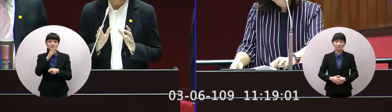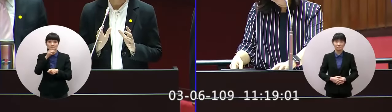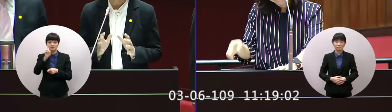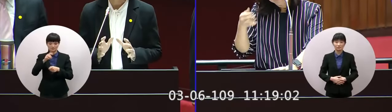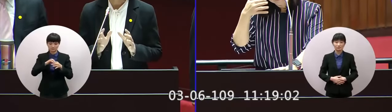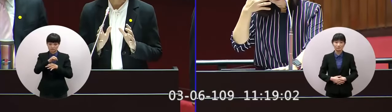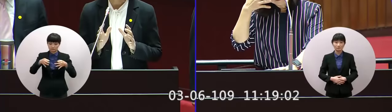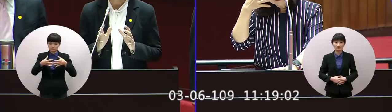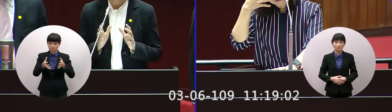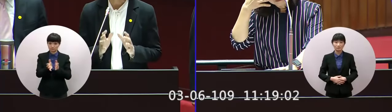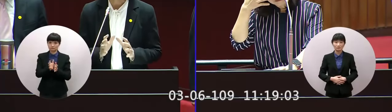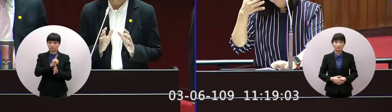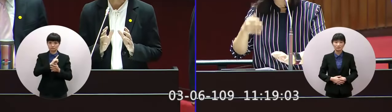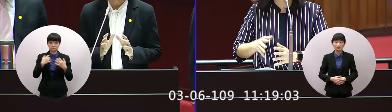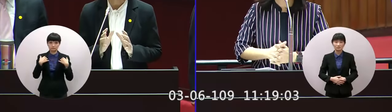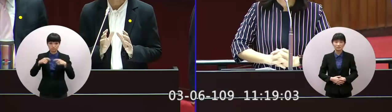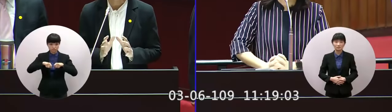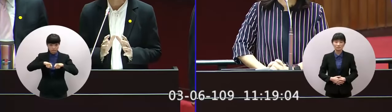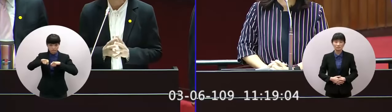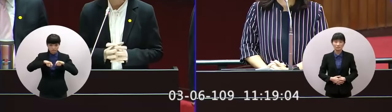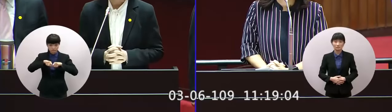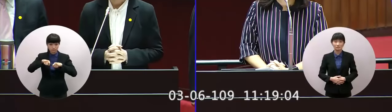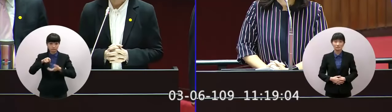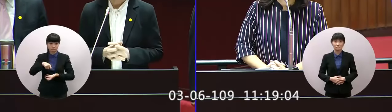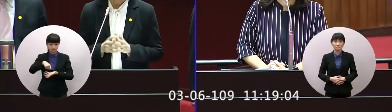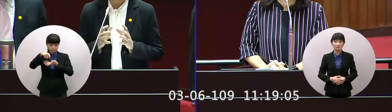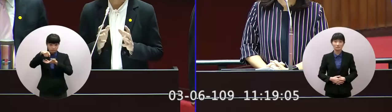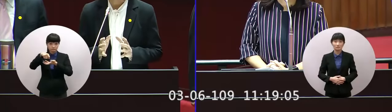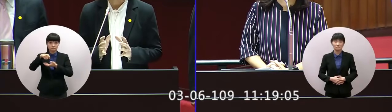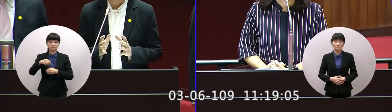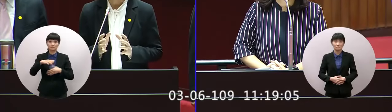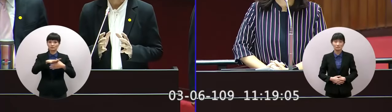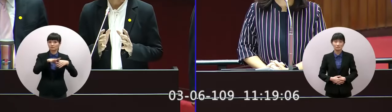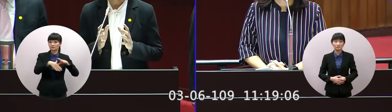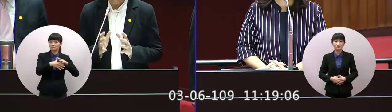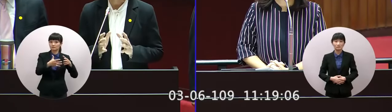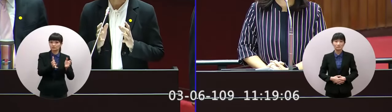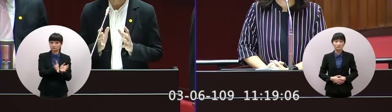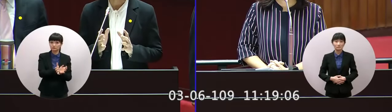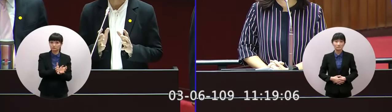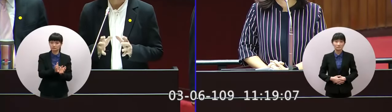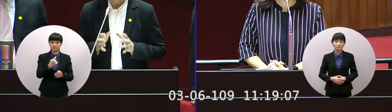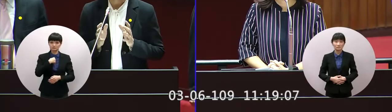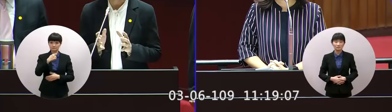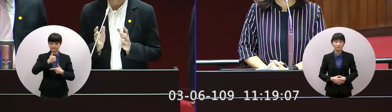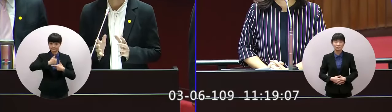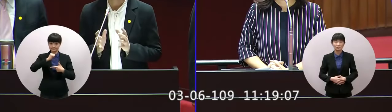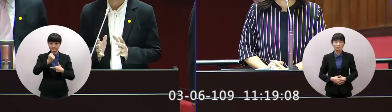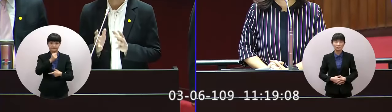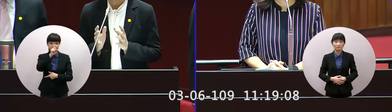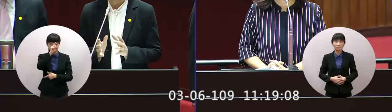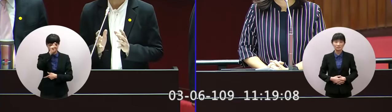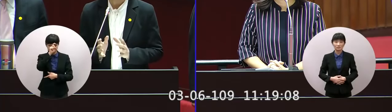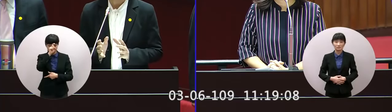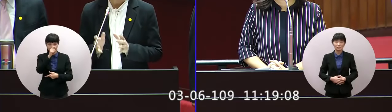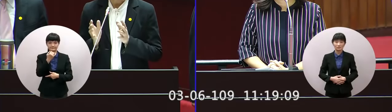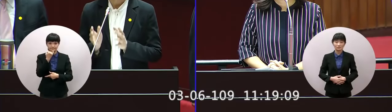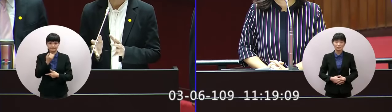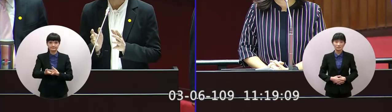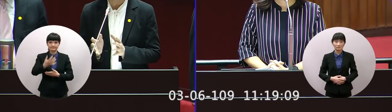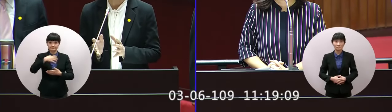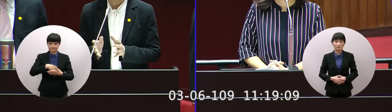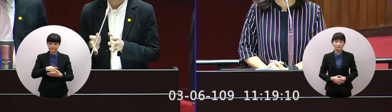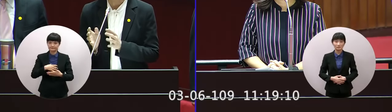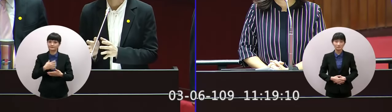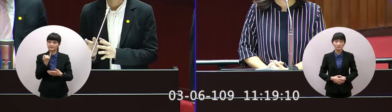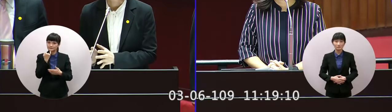这个来提出的一个振兴的措施啊，那文化部是我们建议希望纳入振兴抵用券